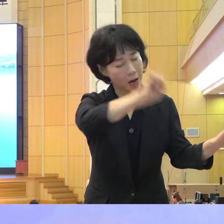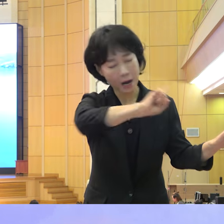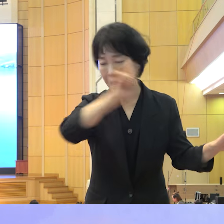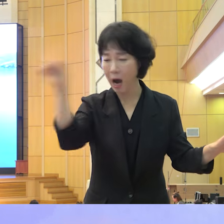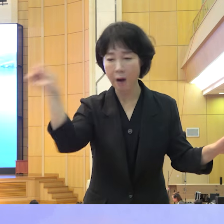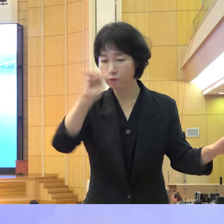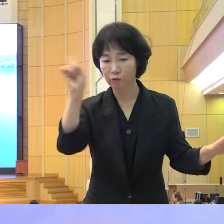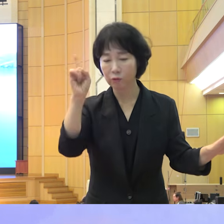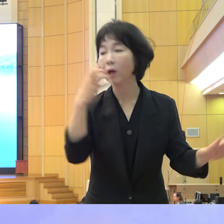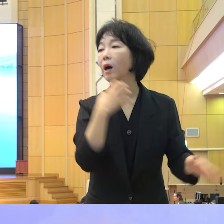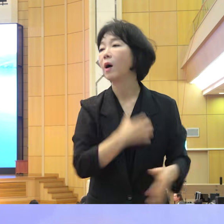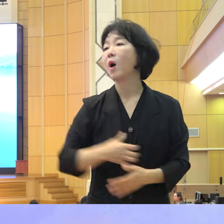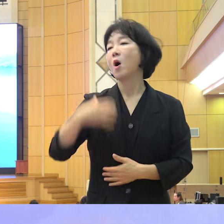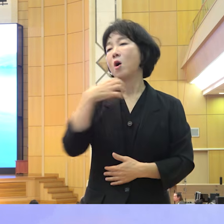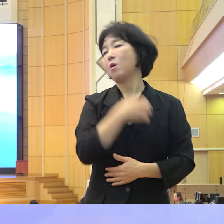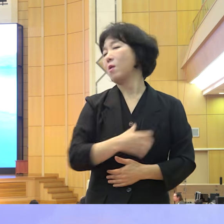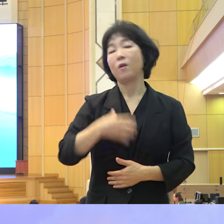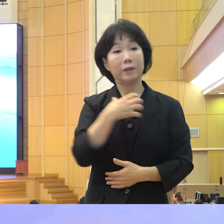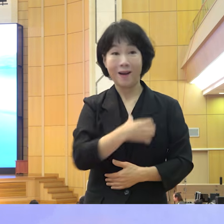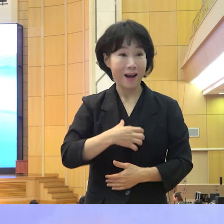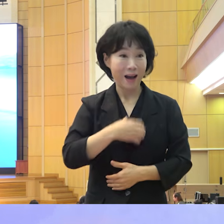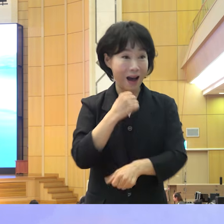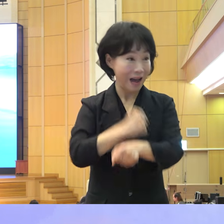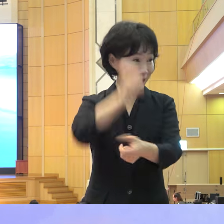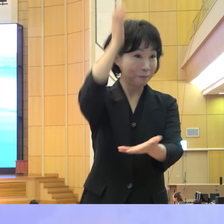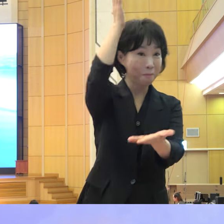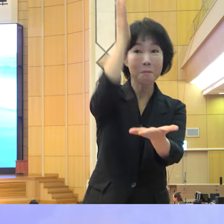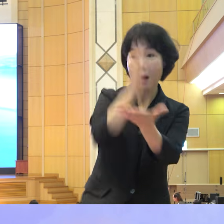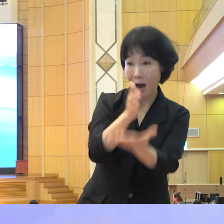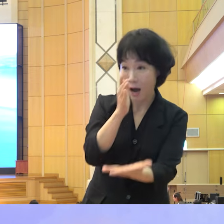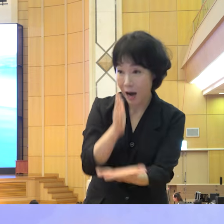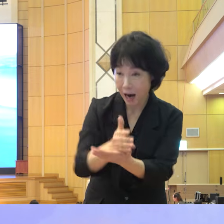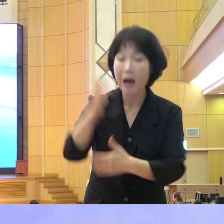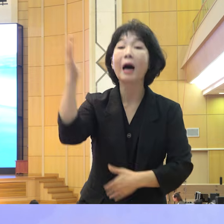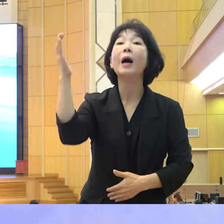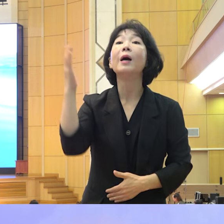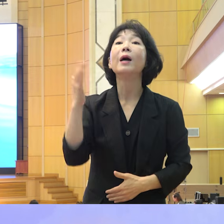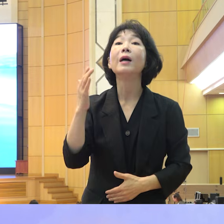이제 아무 걱정하지 마